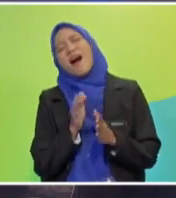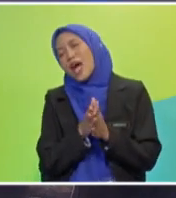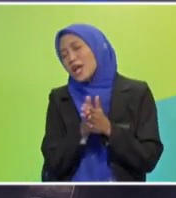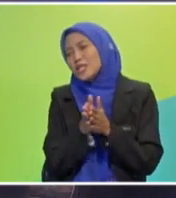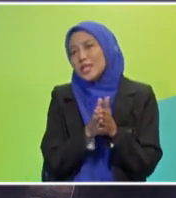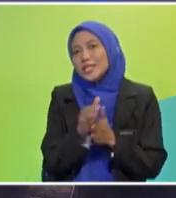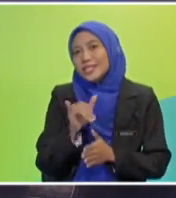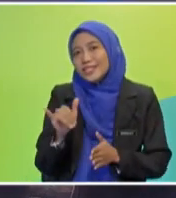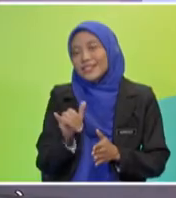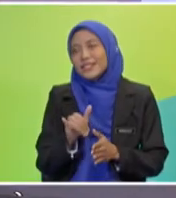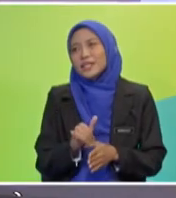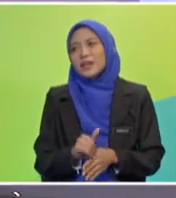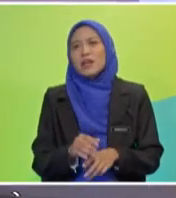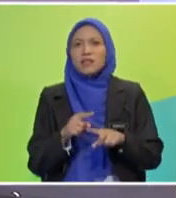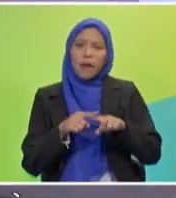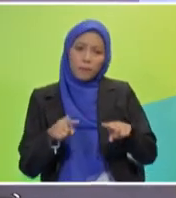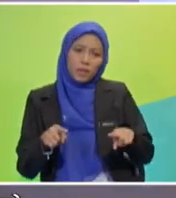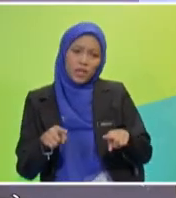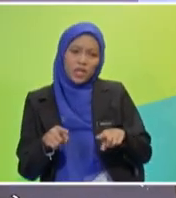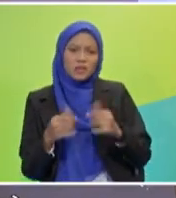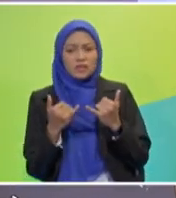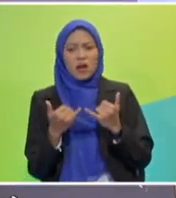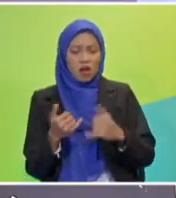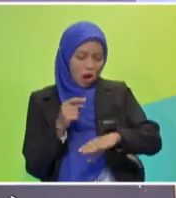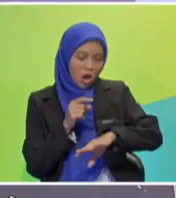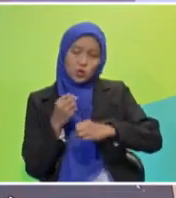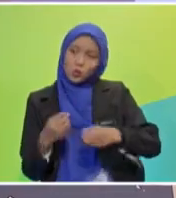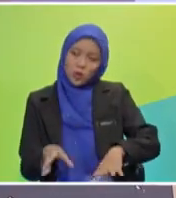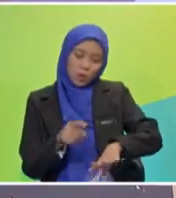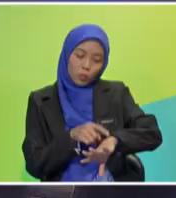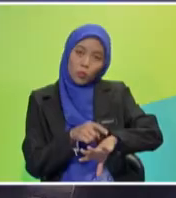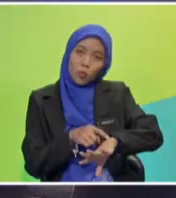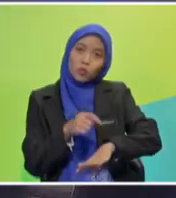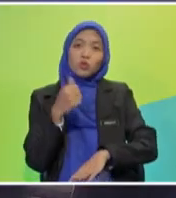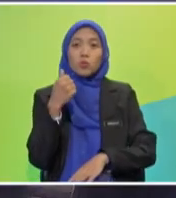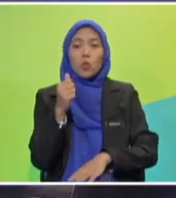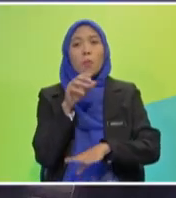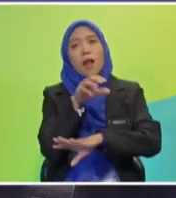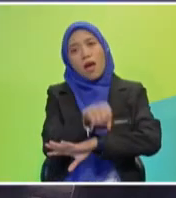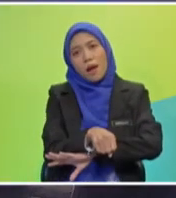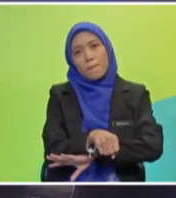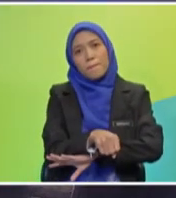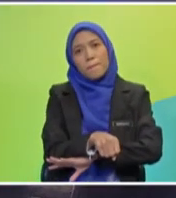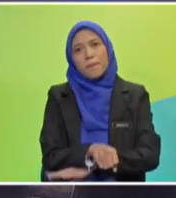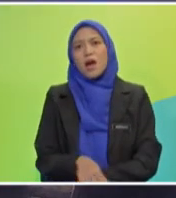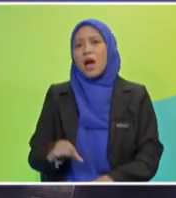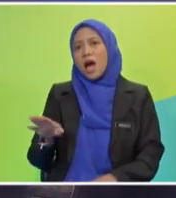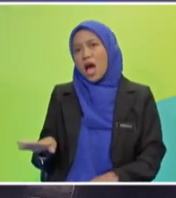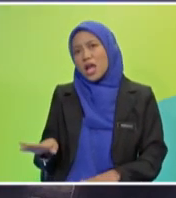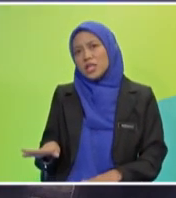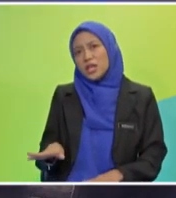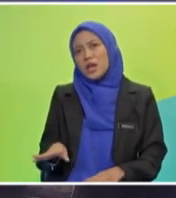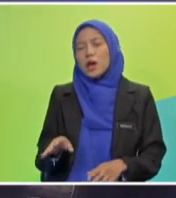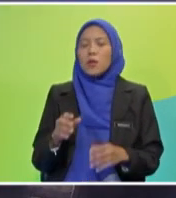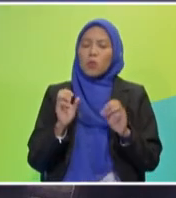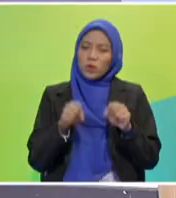kakak. Tapi Mira, kakak tengok sudah pukul 10 malam. Oh, kakak rasa kakak adik perlu tidur